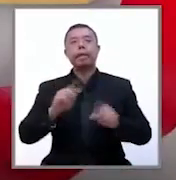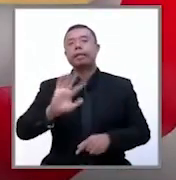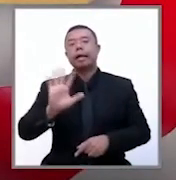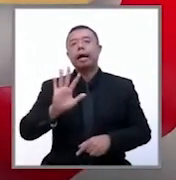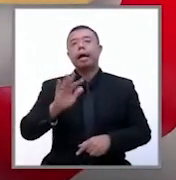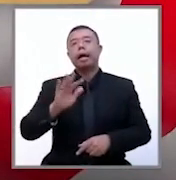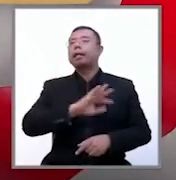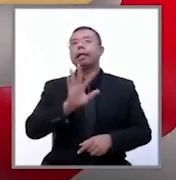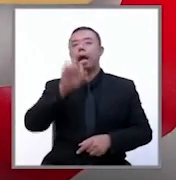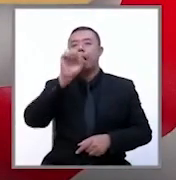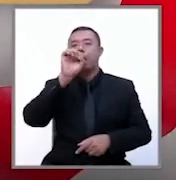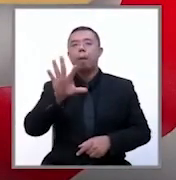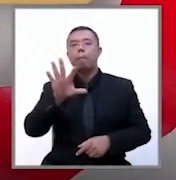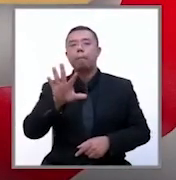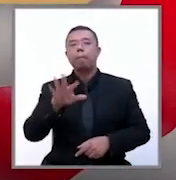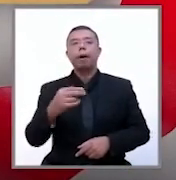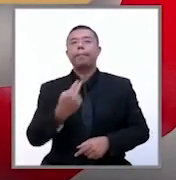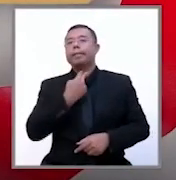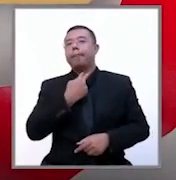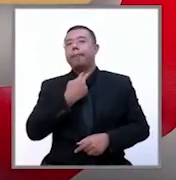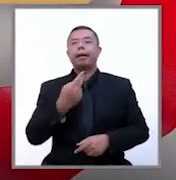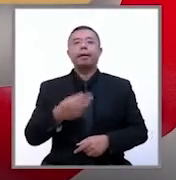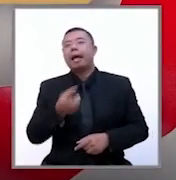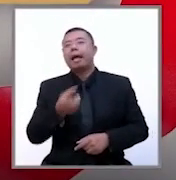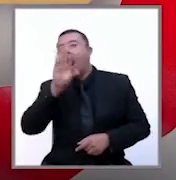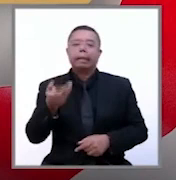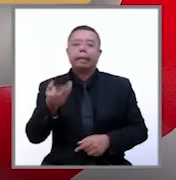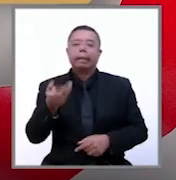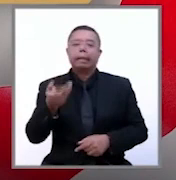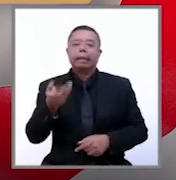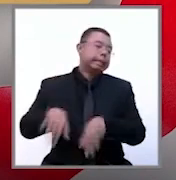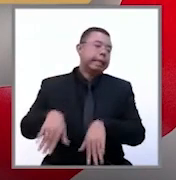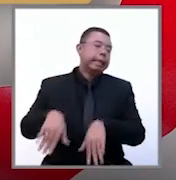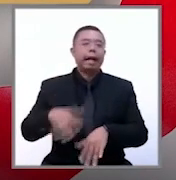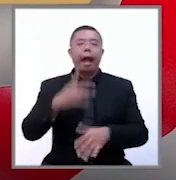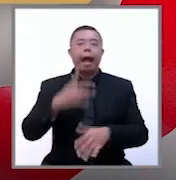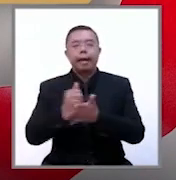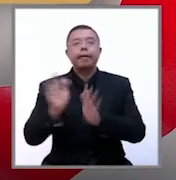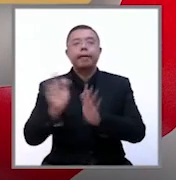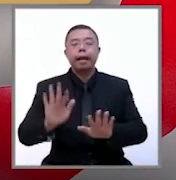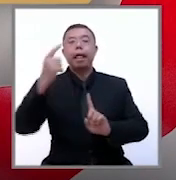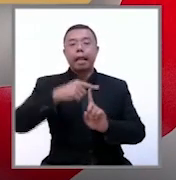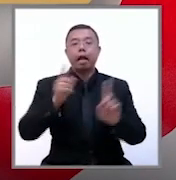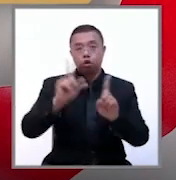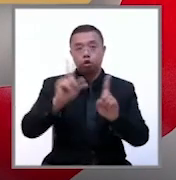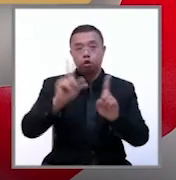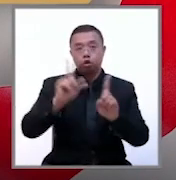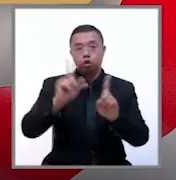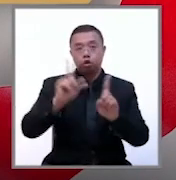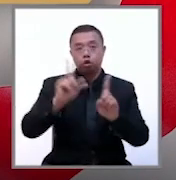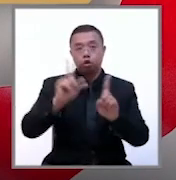akan bicara secara menjebak dan receh-receh saudara pada tanggal 17